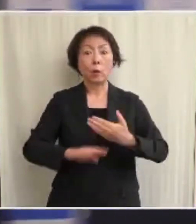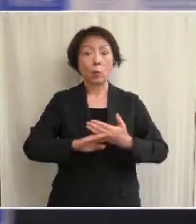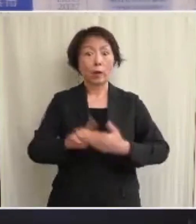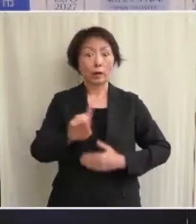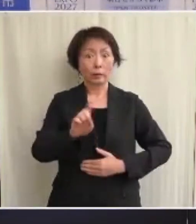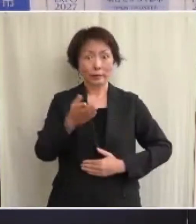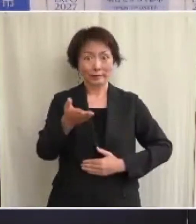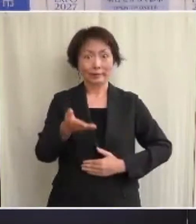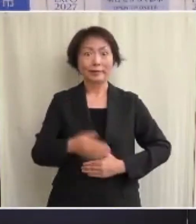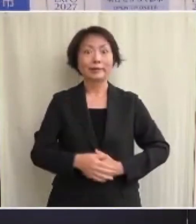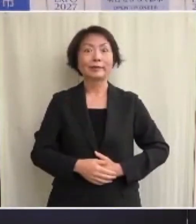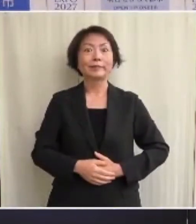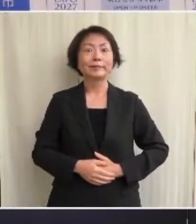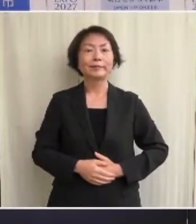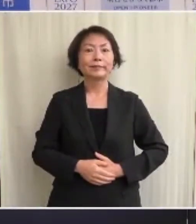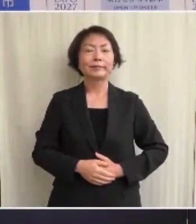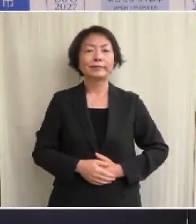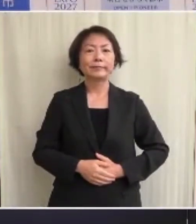かがでしょうか。